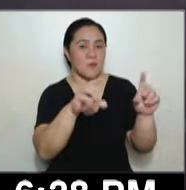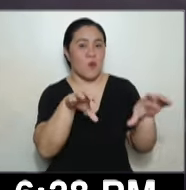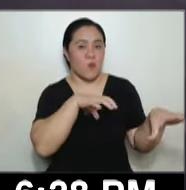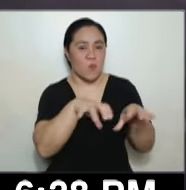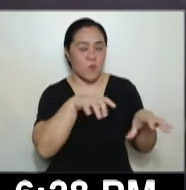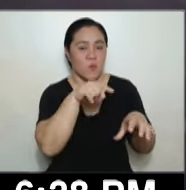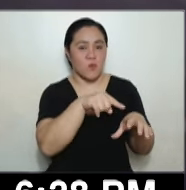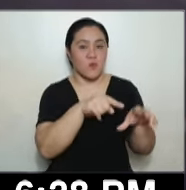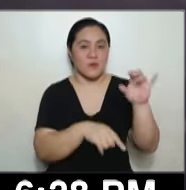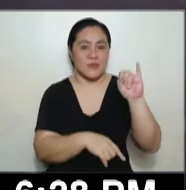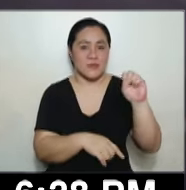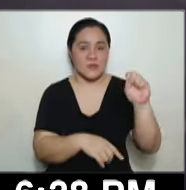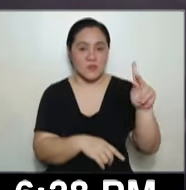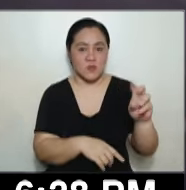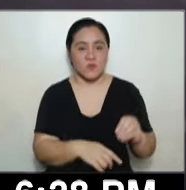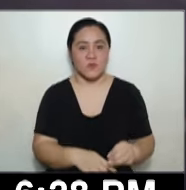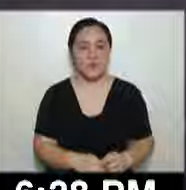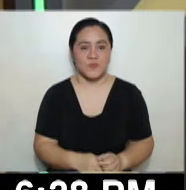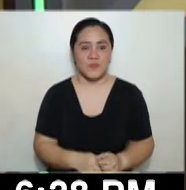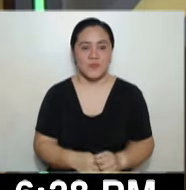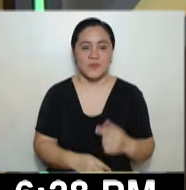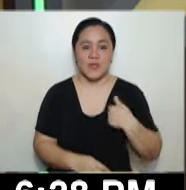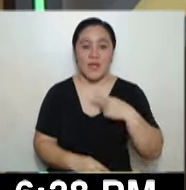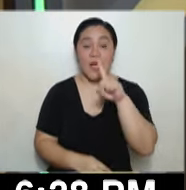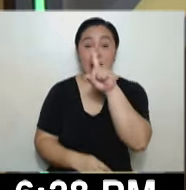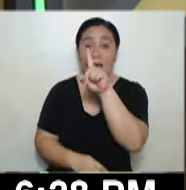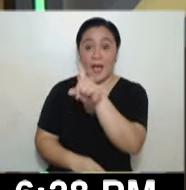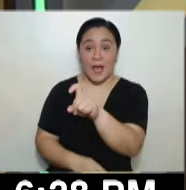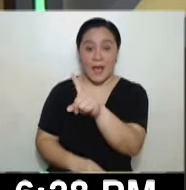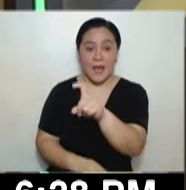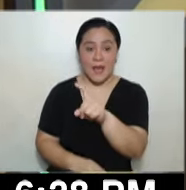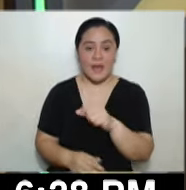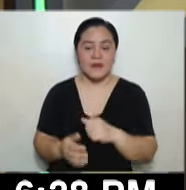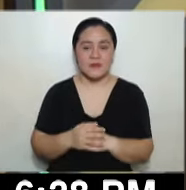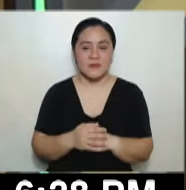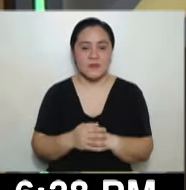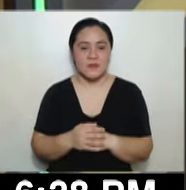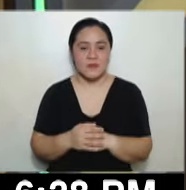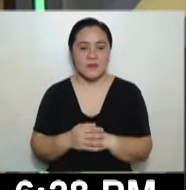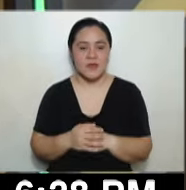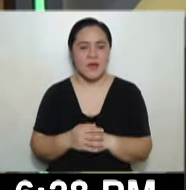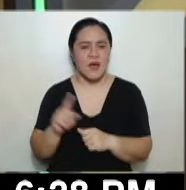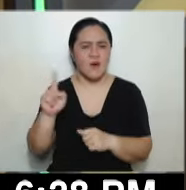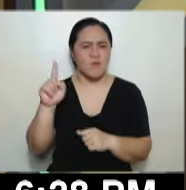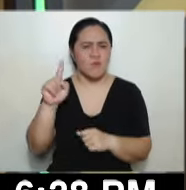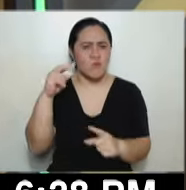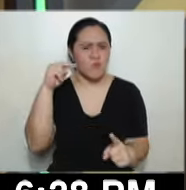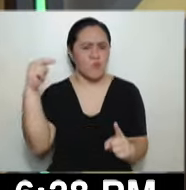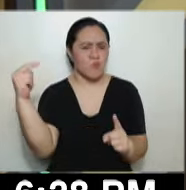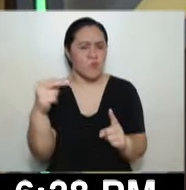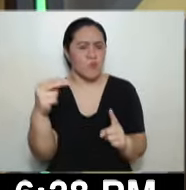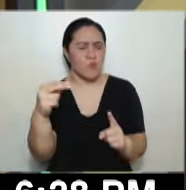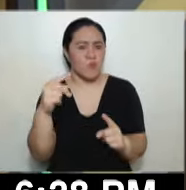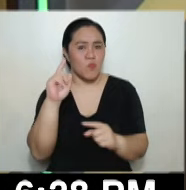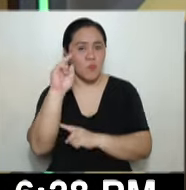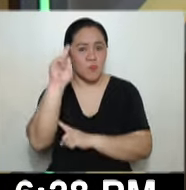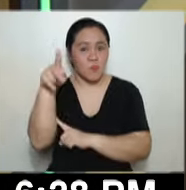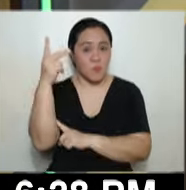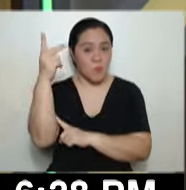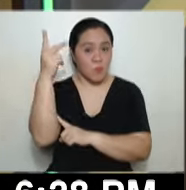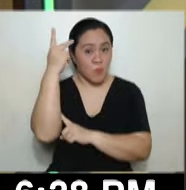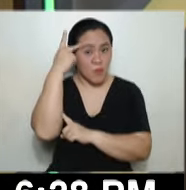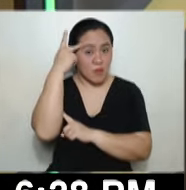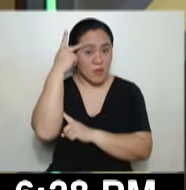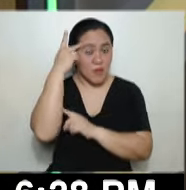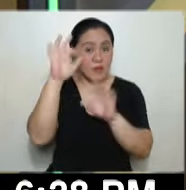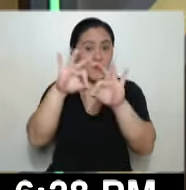Isko Moreno. Para sa inyo naman po, Ginoong Professor Dennis Coronacion, ang political dynasty ba ay wala